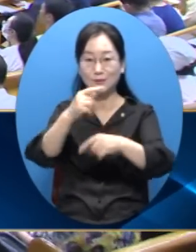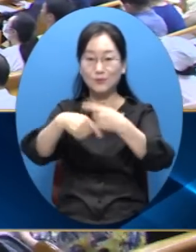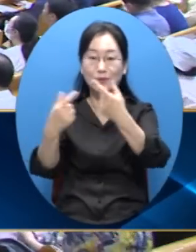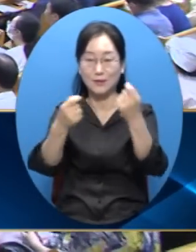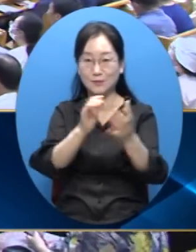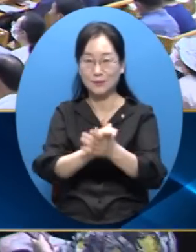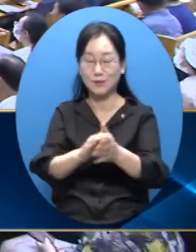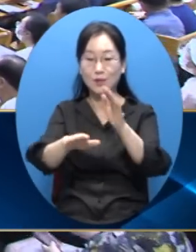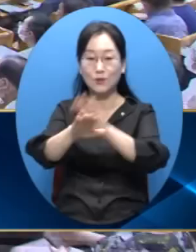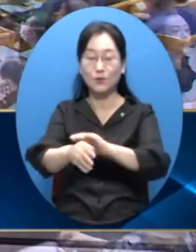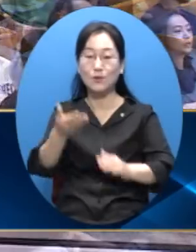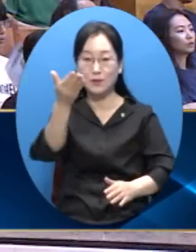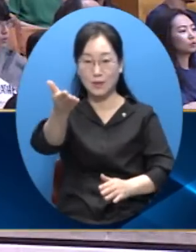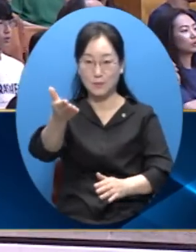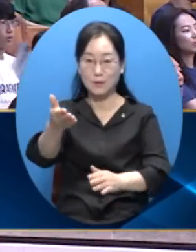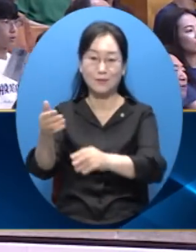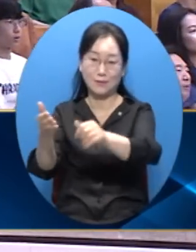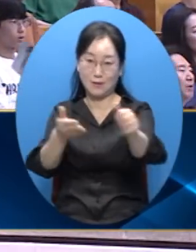따라해 주시기 바랍니다. 손을 내밀라.